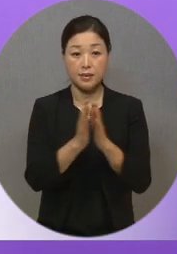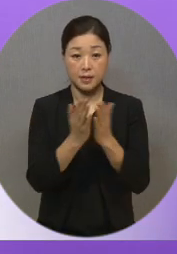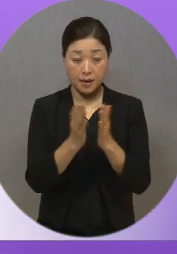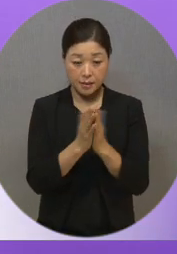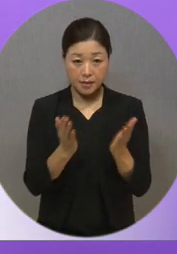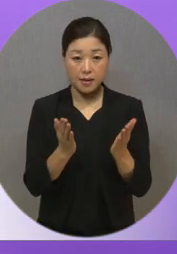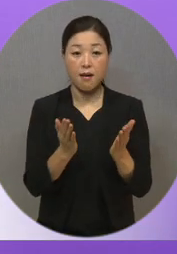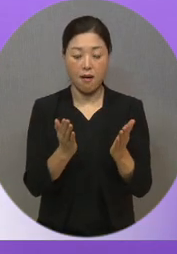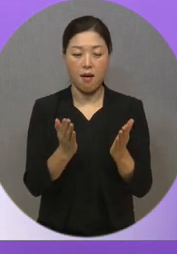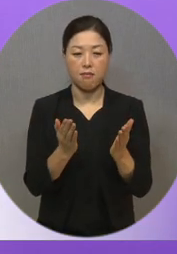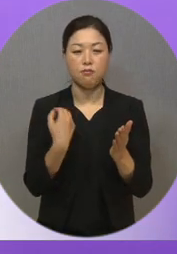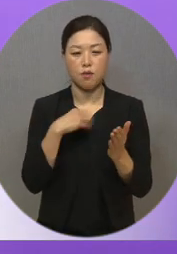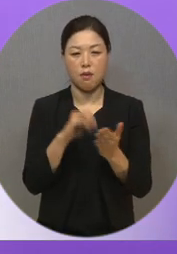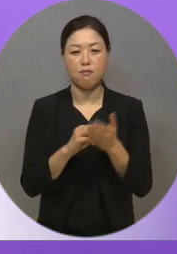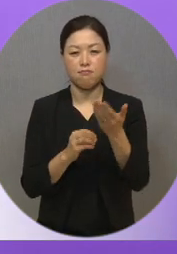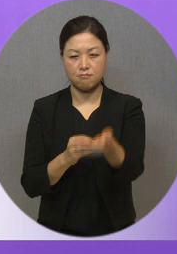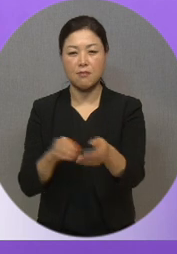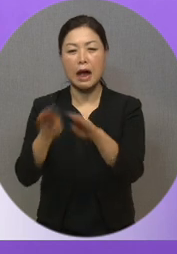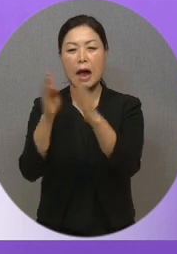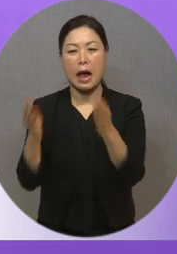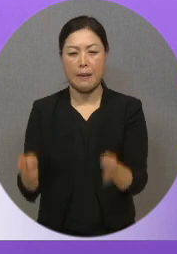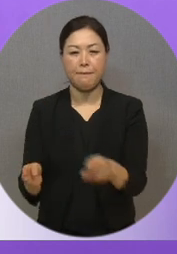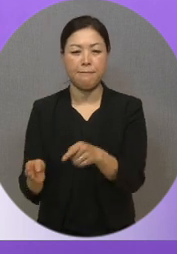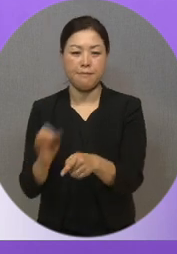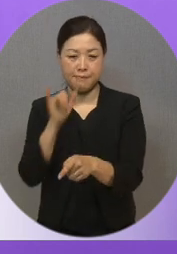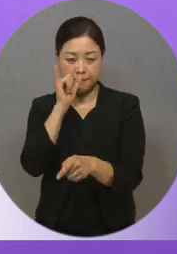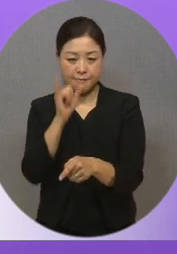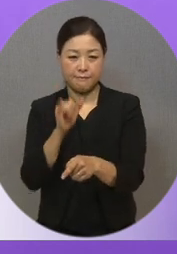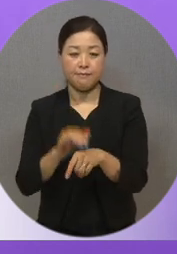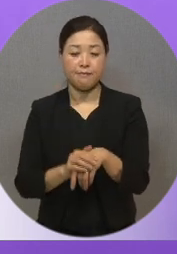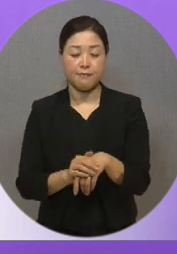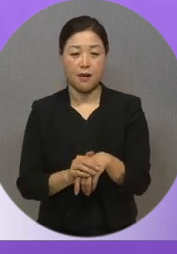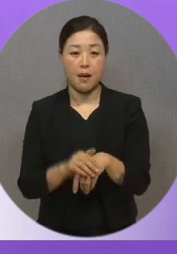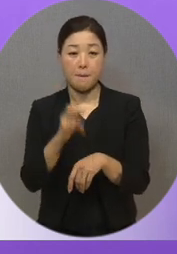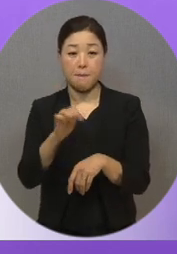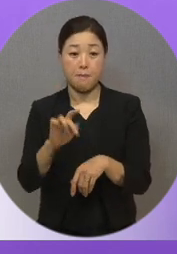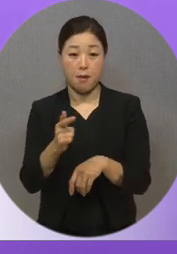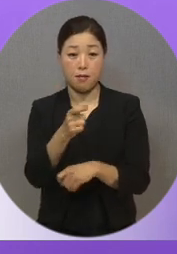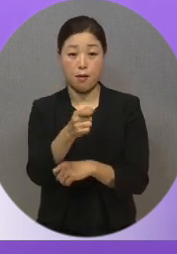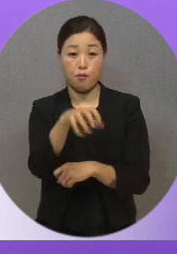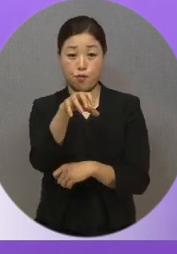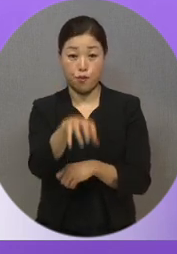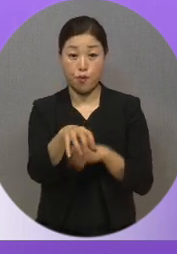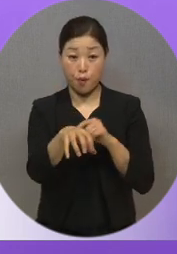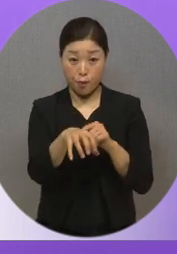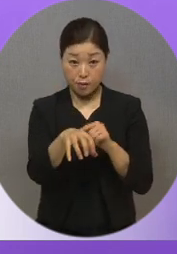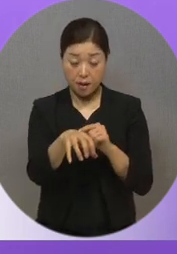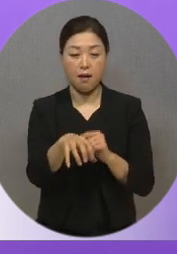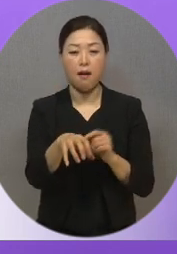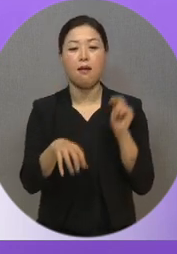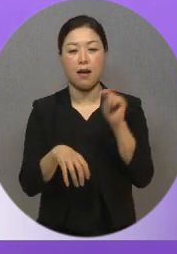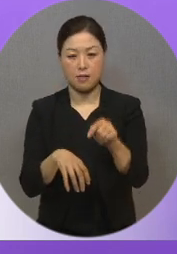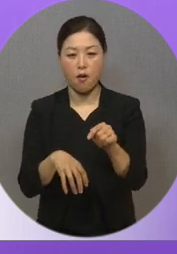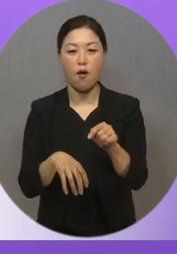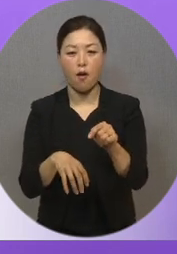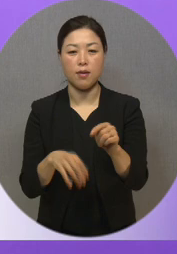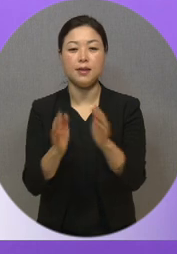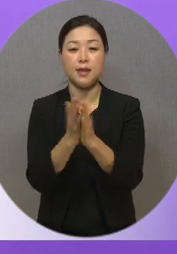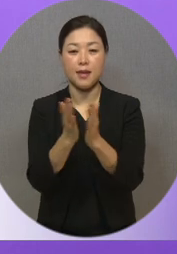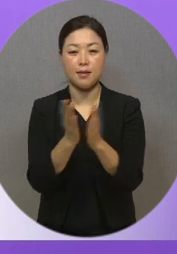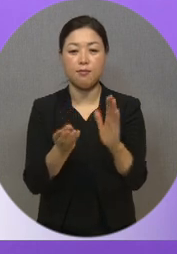책을 돌려받은 함을 다 만들어놨어요. 그래서 면사무소 앞에 가서 24시간 돼 있으니까 거기다 책만 넣어놓고